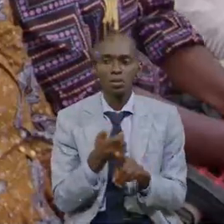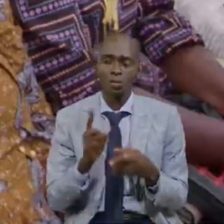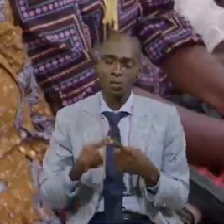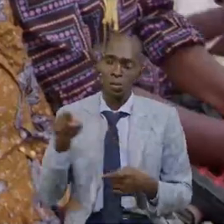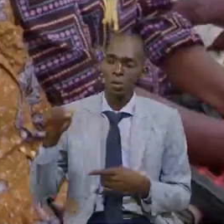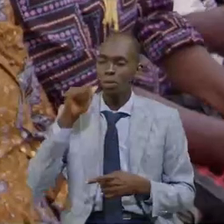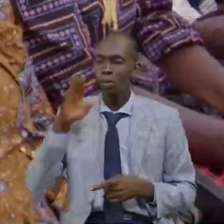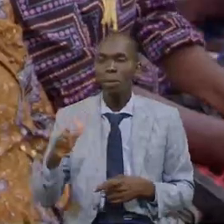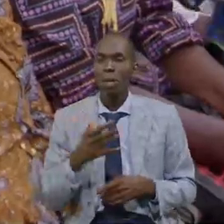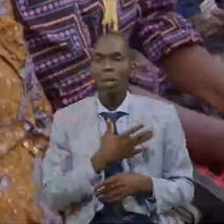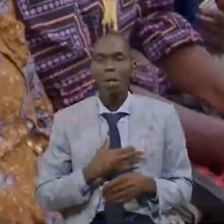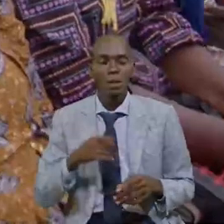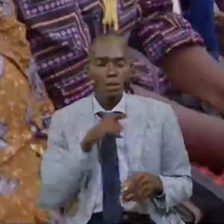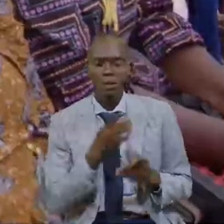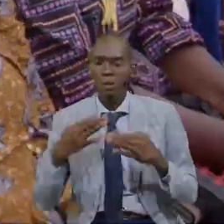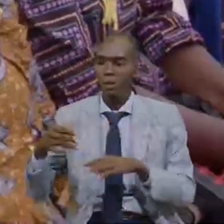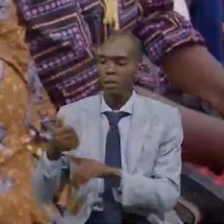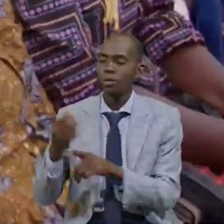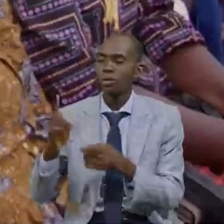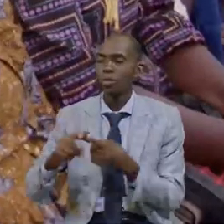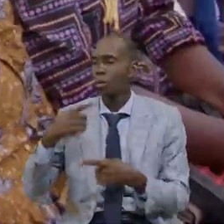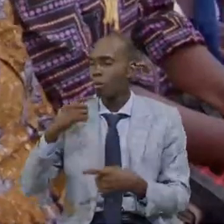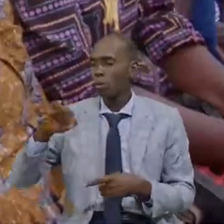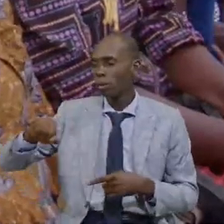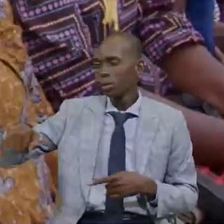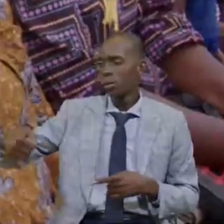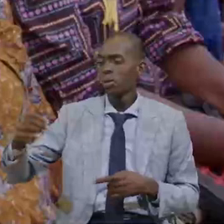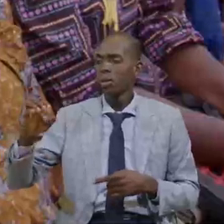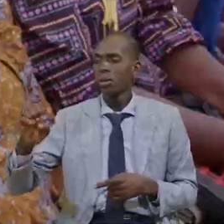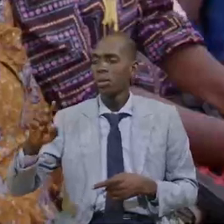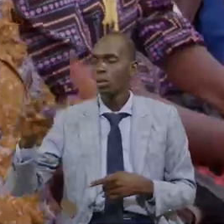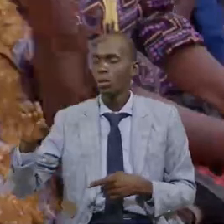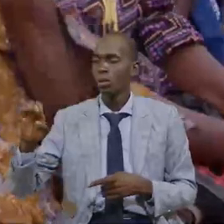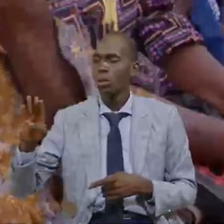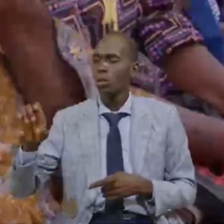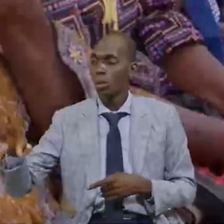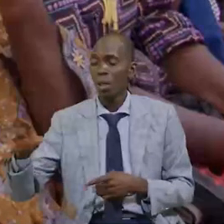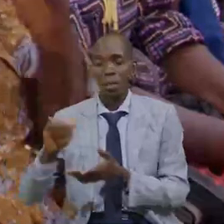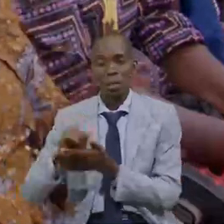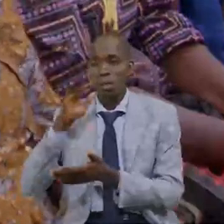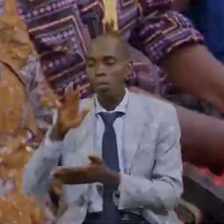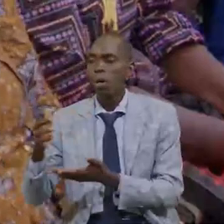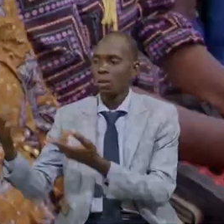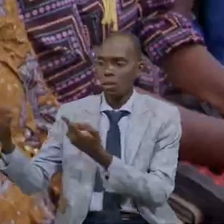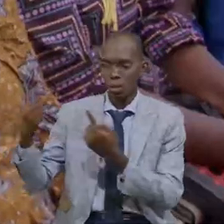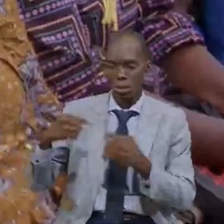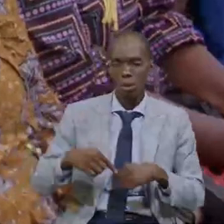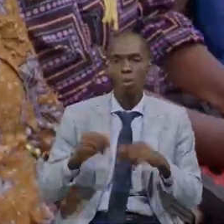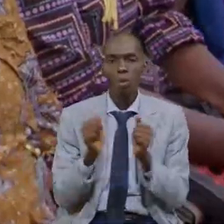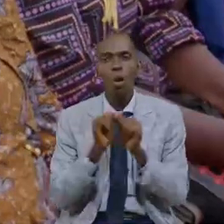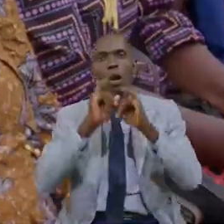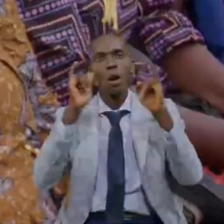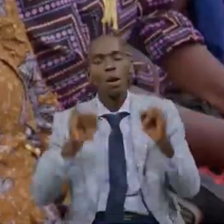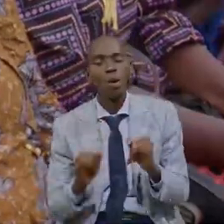Et finalement, Jézabel est entrée et a amené l'adoration de Baal dans le pays jusqu'à ce